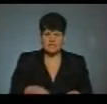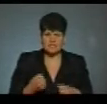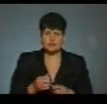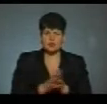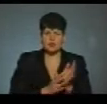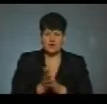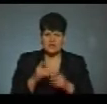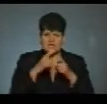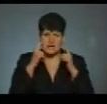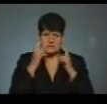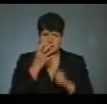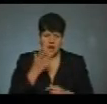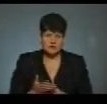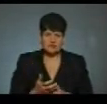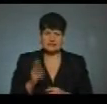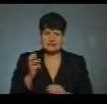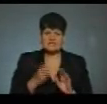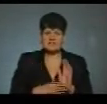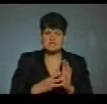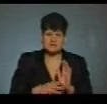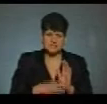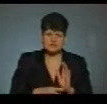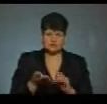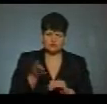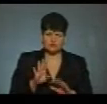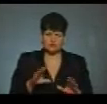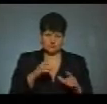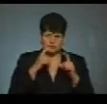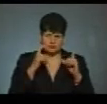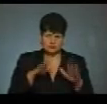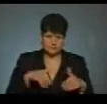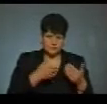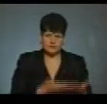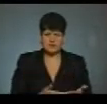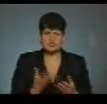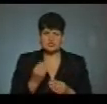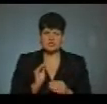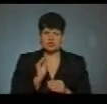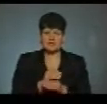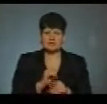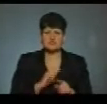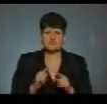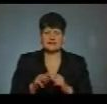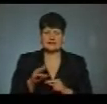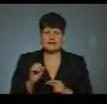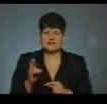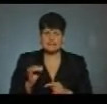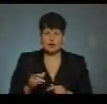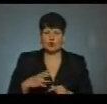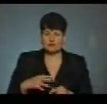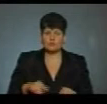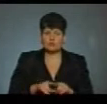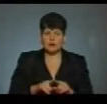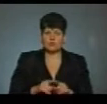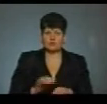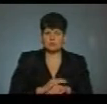рукавиць, так і респіраторів. 380 респіраторів, якщо не помиляюся, на Монастириський дали. І ще додали їм швидкі тести. Знову очікуємо такий самий